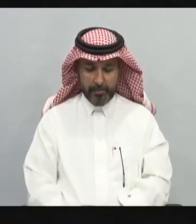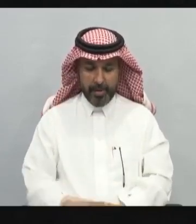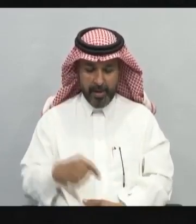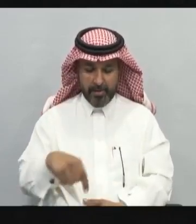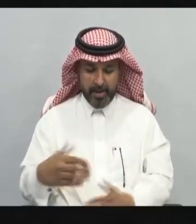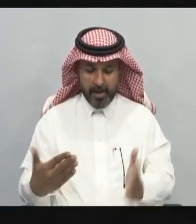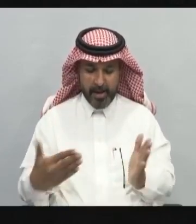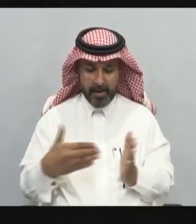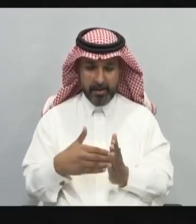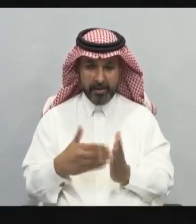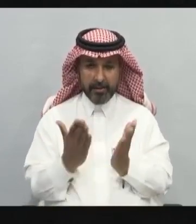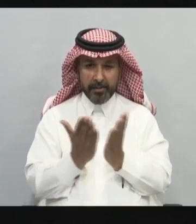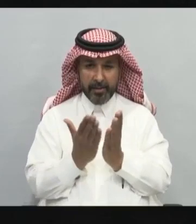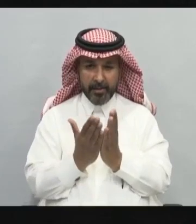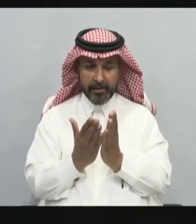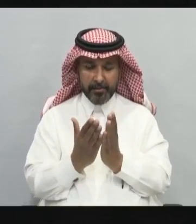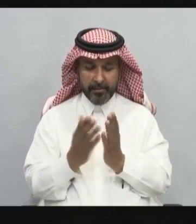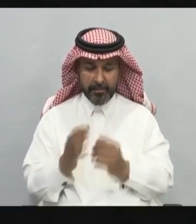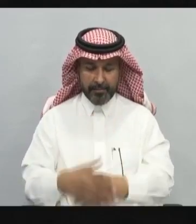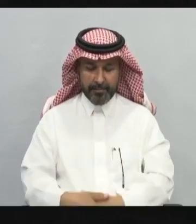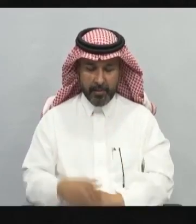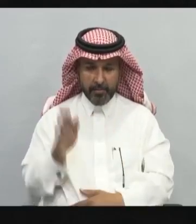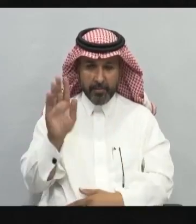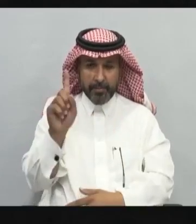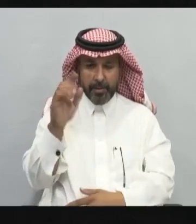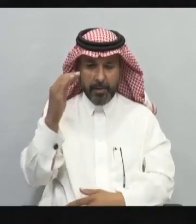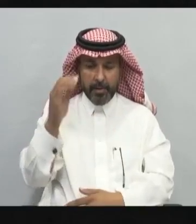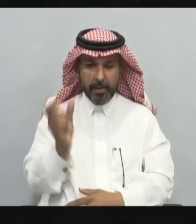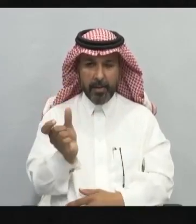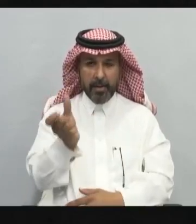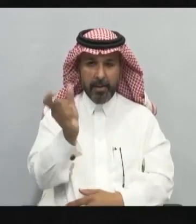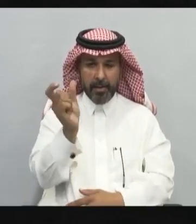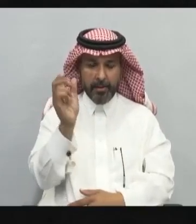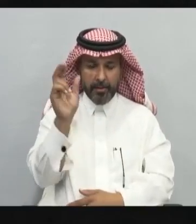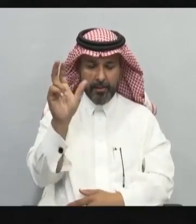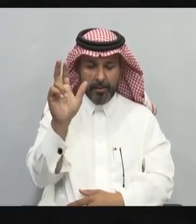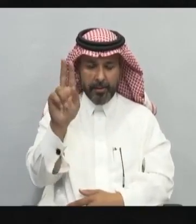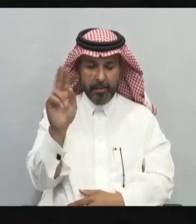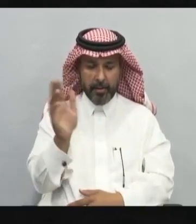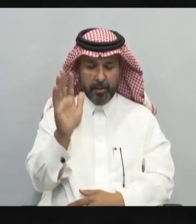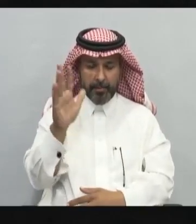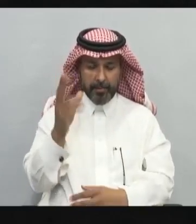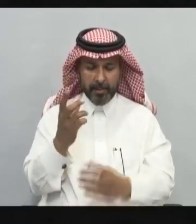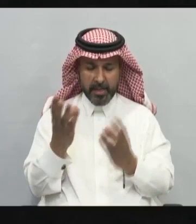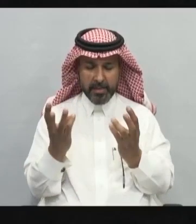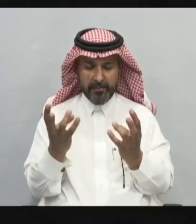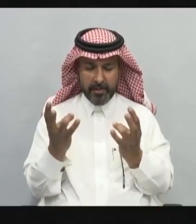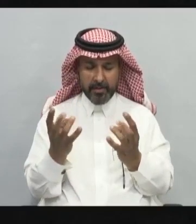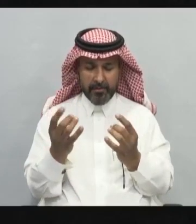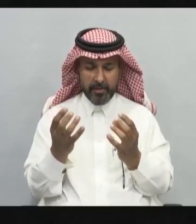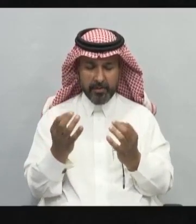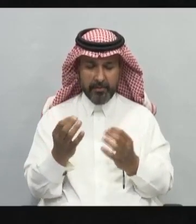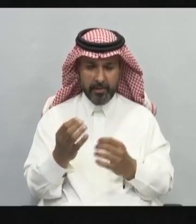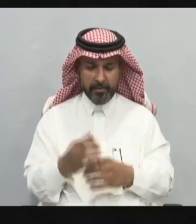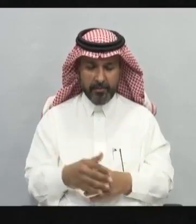درسنا سبحانك اللهم وبحمدك اشهد ان لا اله الا انت استغفرك واتوب اليك وصلى الله وسلم على نبينا